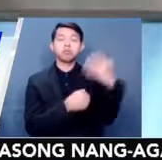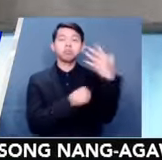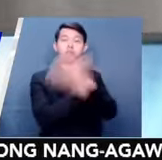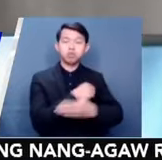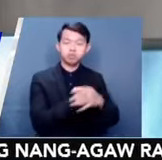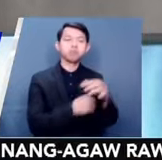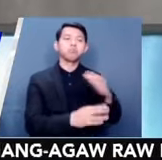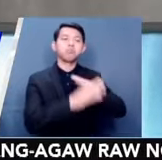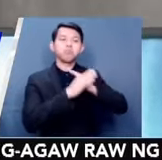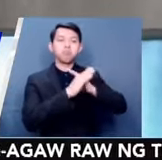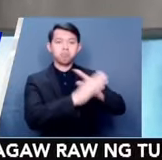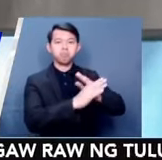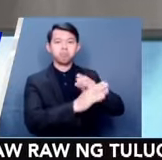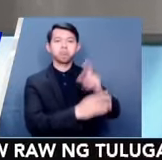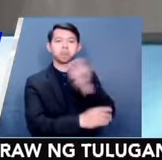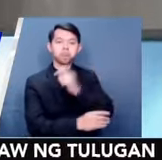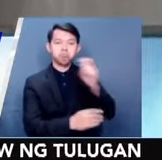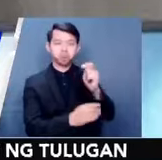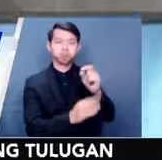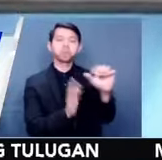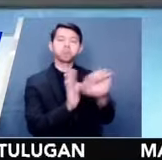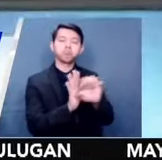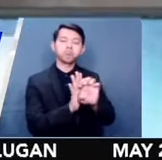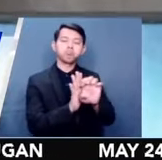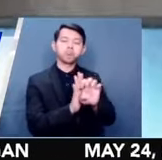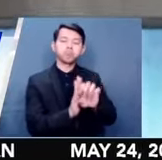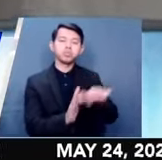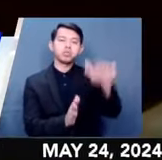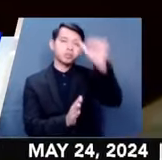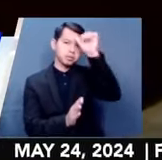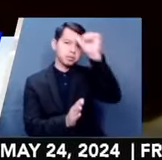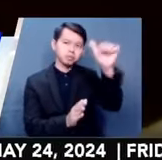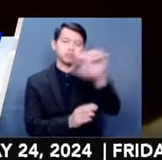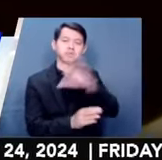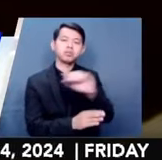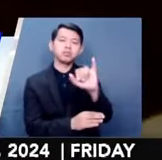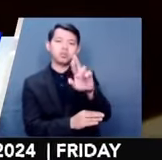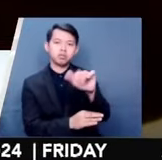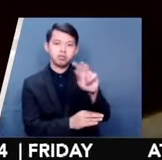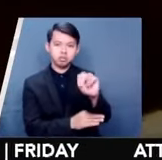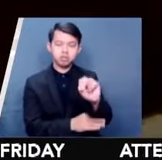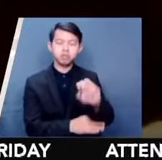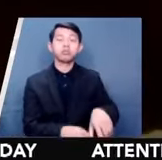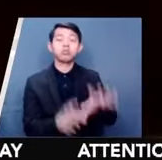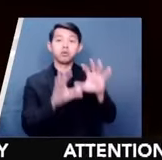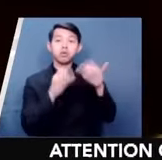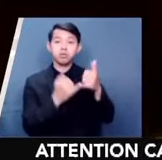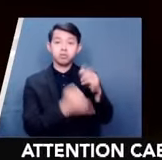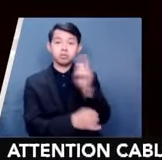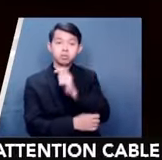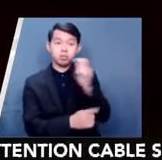Iran hinihintay pa ng GMA integrated news ang tugo ng kumpan nagmamayari sa tiktok